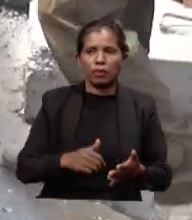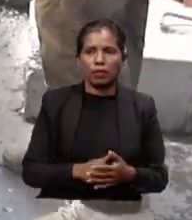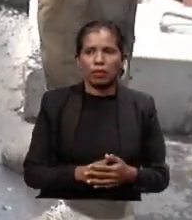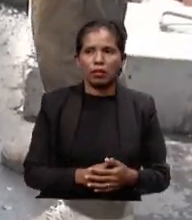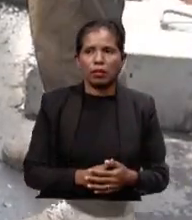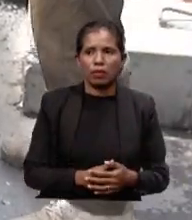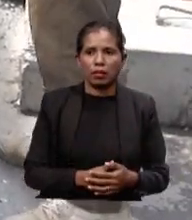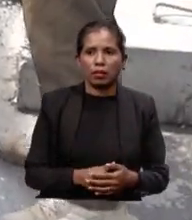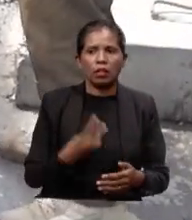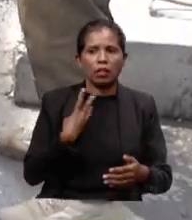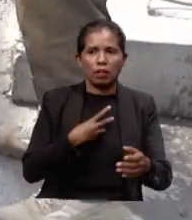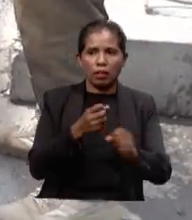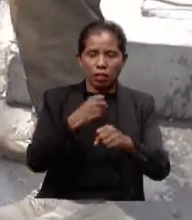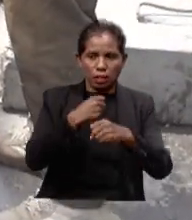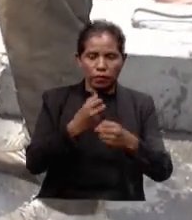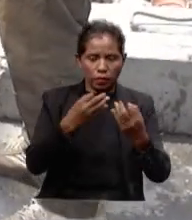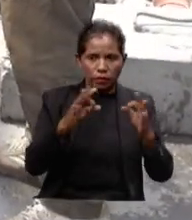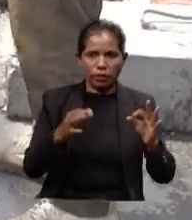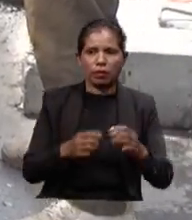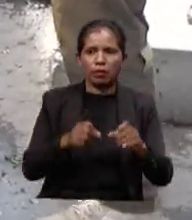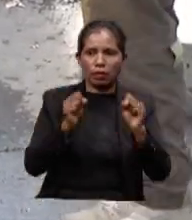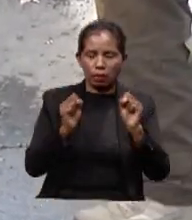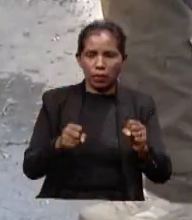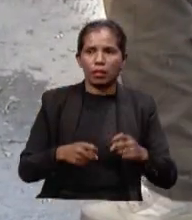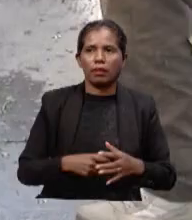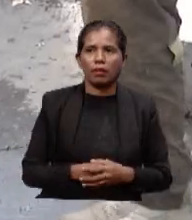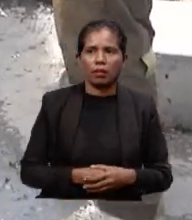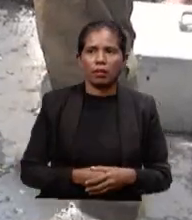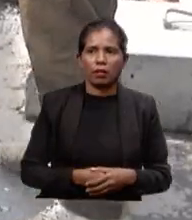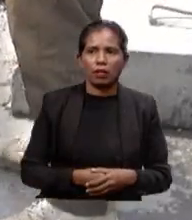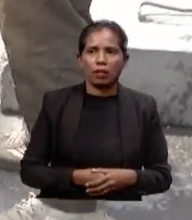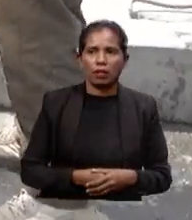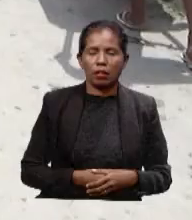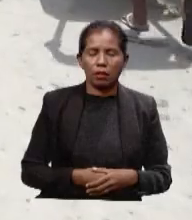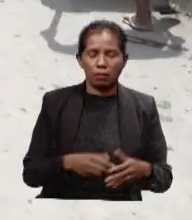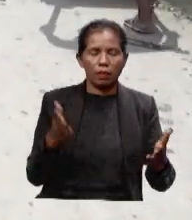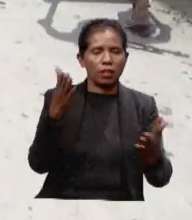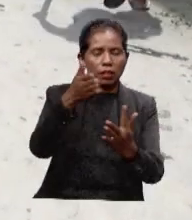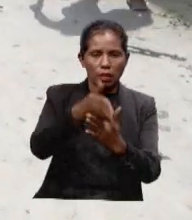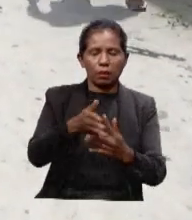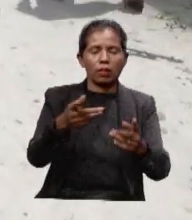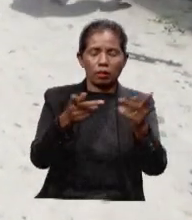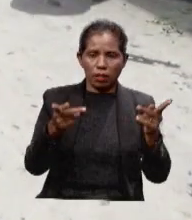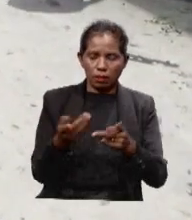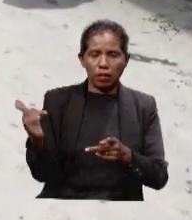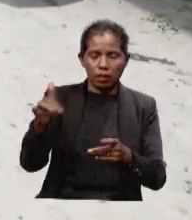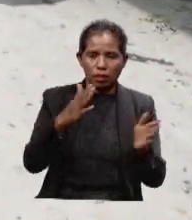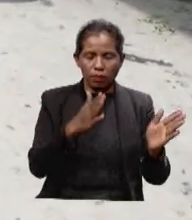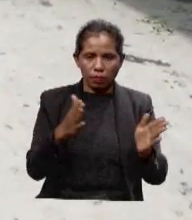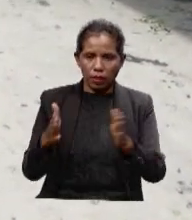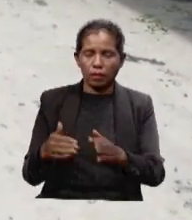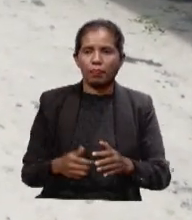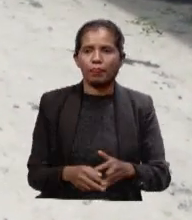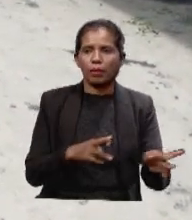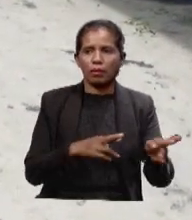benar di sini memang kami hal dalam permintaan ini bele ba tamu itu bayar hati ini bisa perparan. Pronto kami